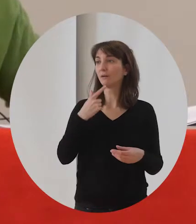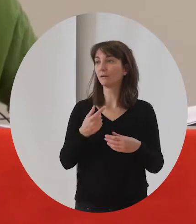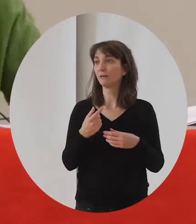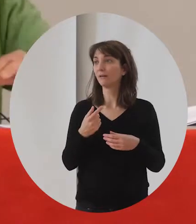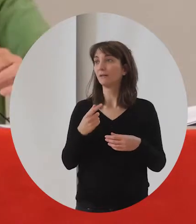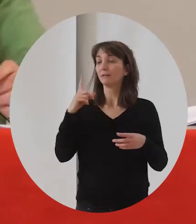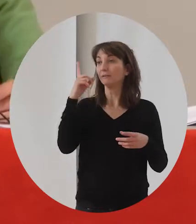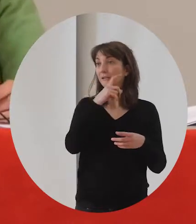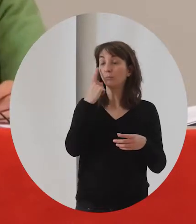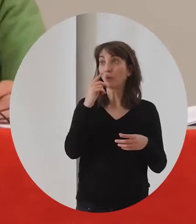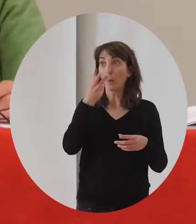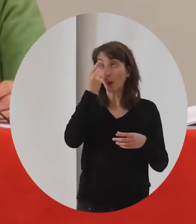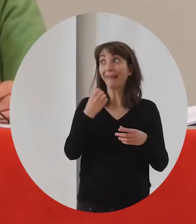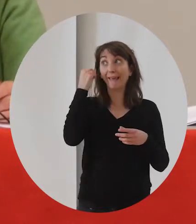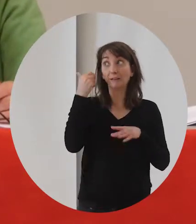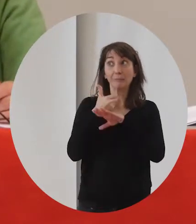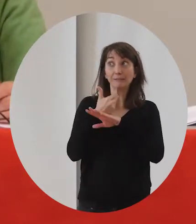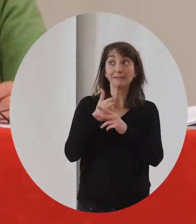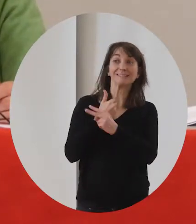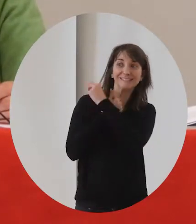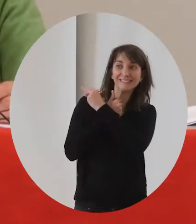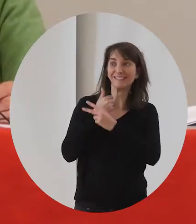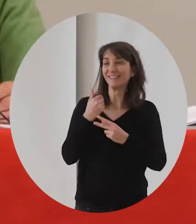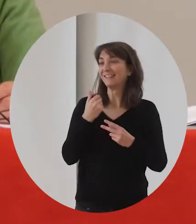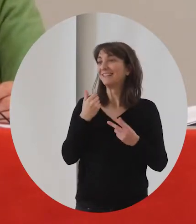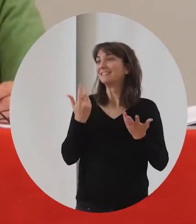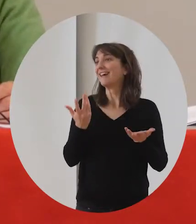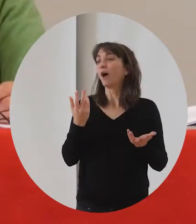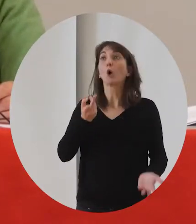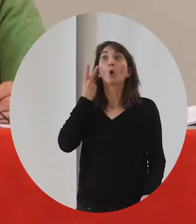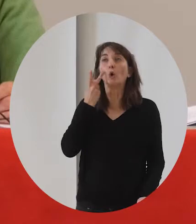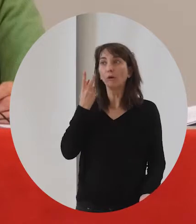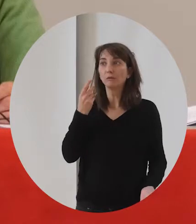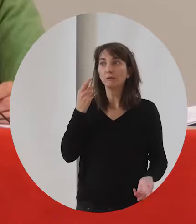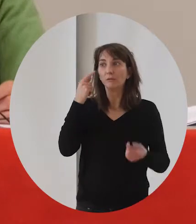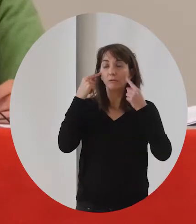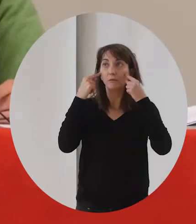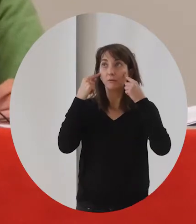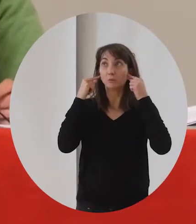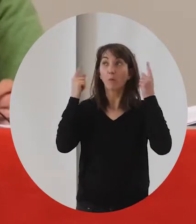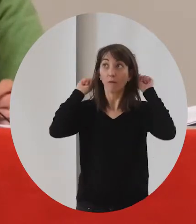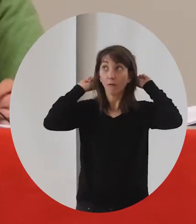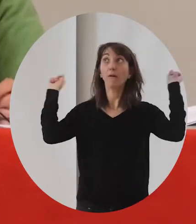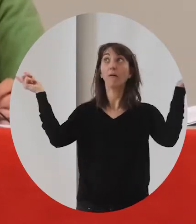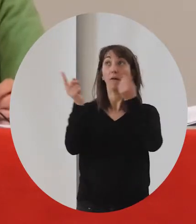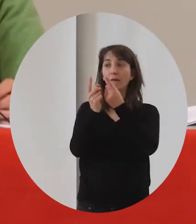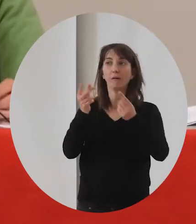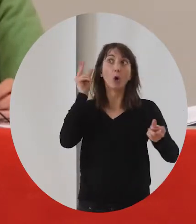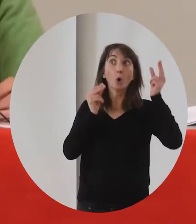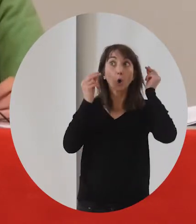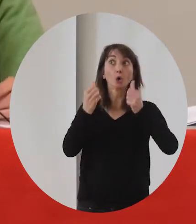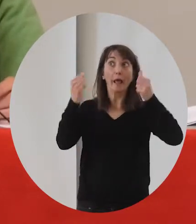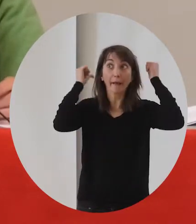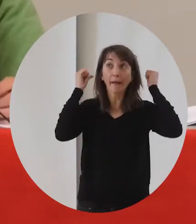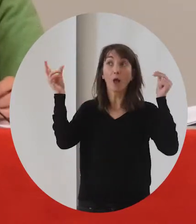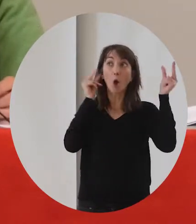comprendre et reconnaître l'espace arrière. L'espace arrière, c'est quelque chose que l'on vit quand on est entendant à 360 degrés. On entend